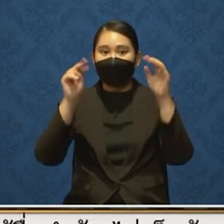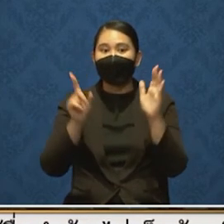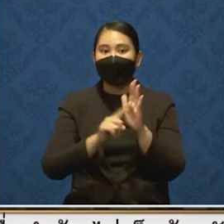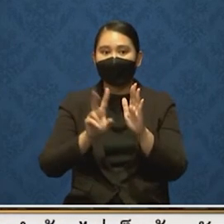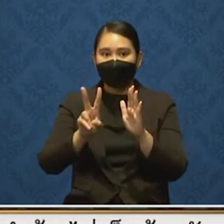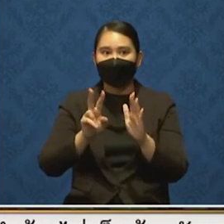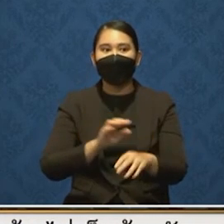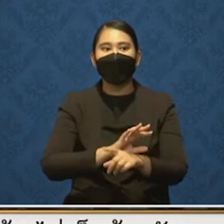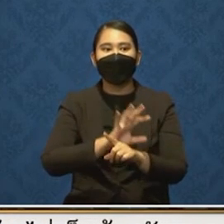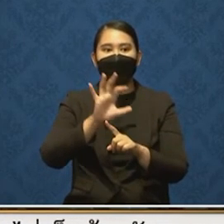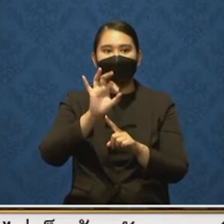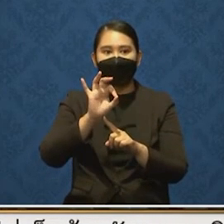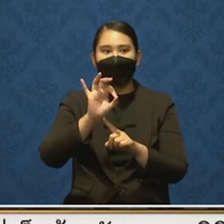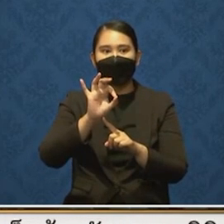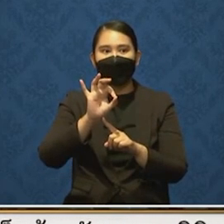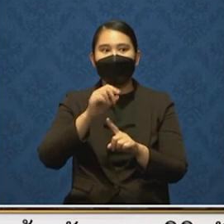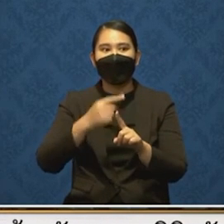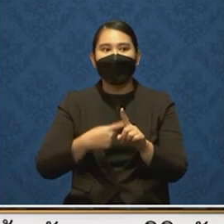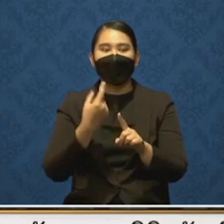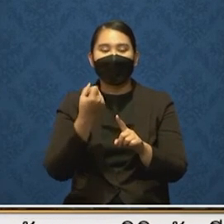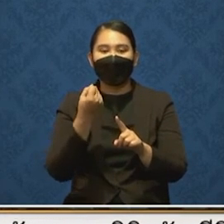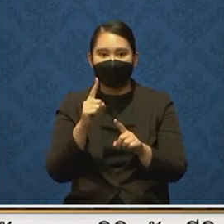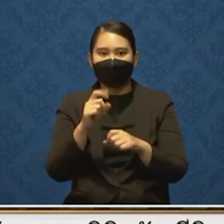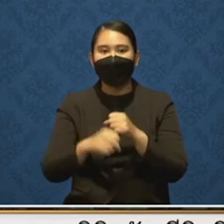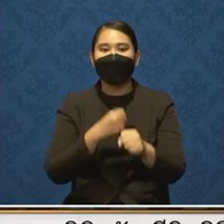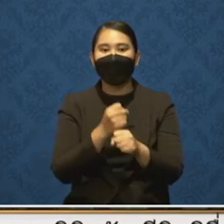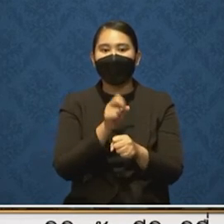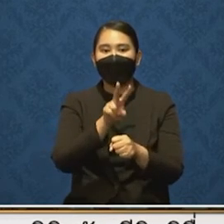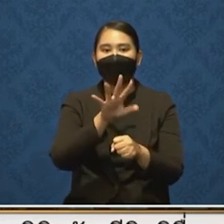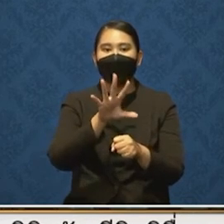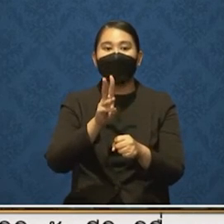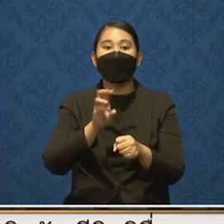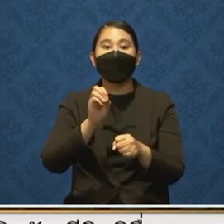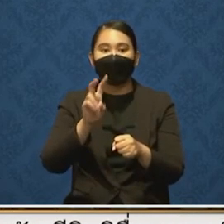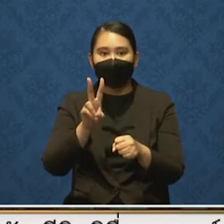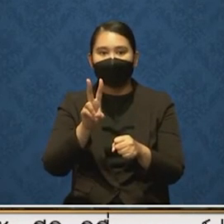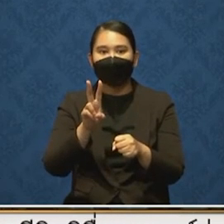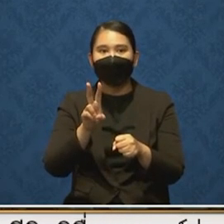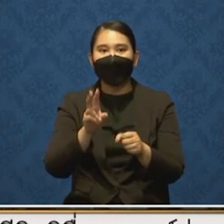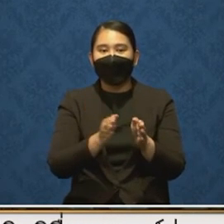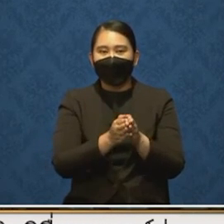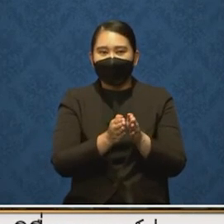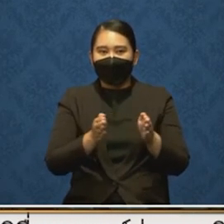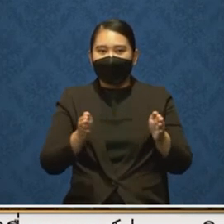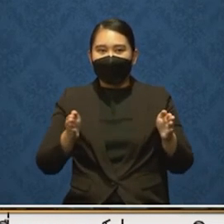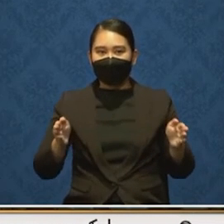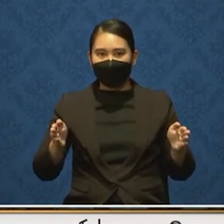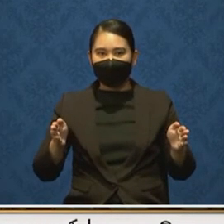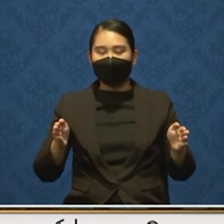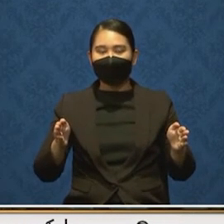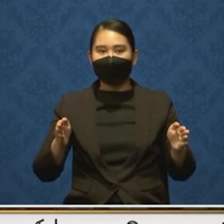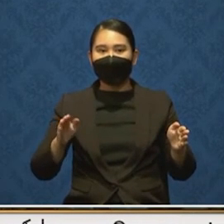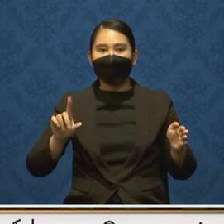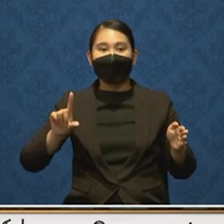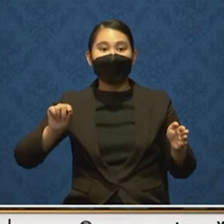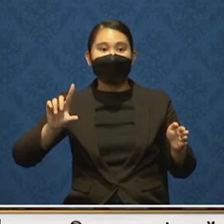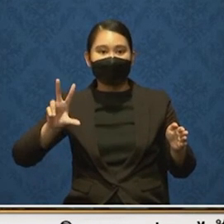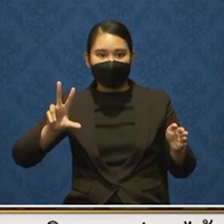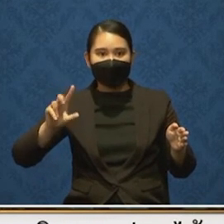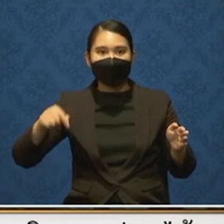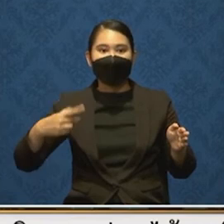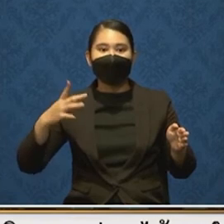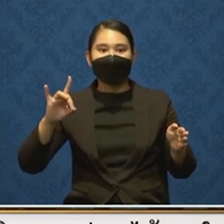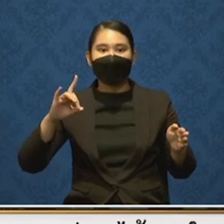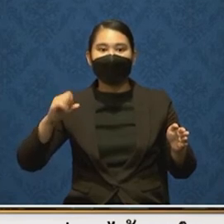2,562จะครบ 8 ปีใวันท 23 ส่หาคม 2,